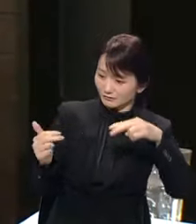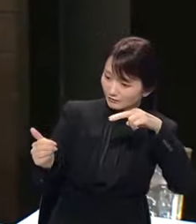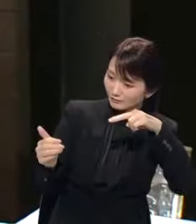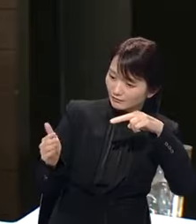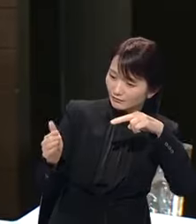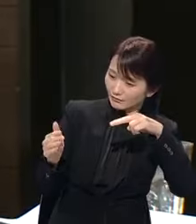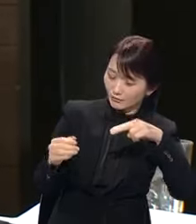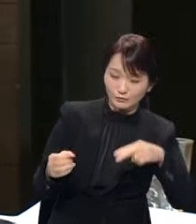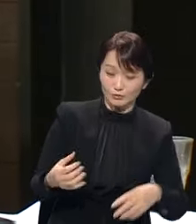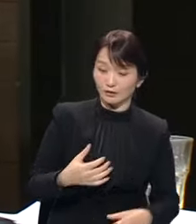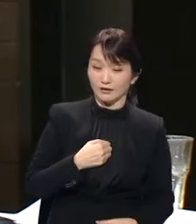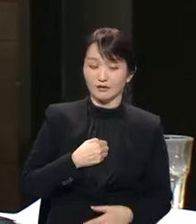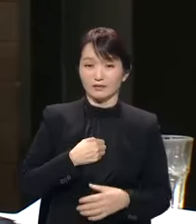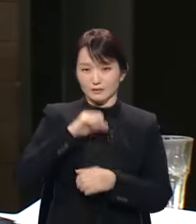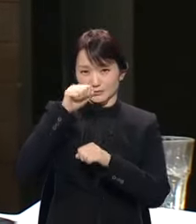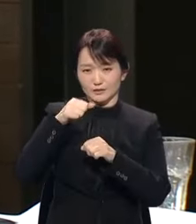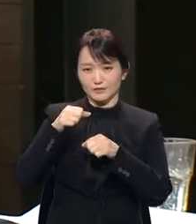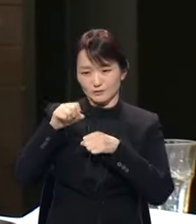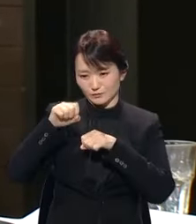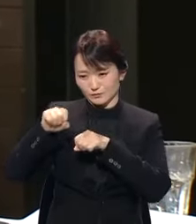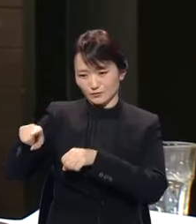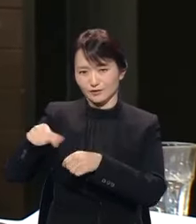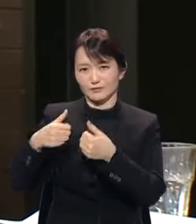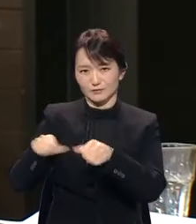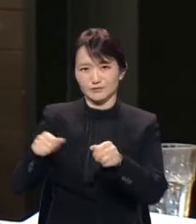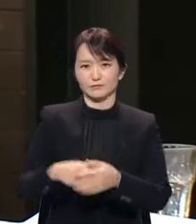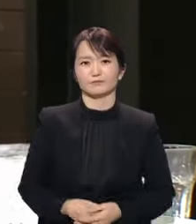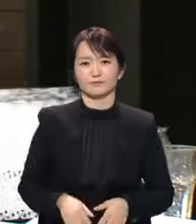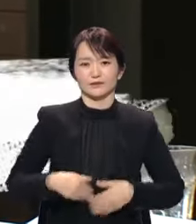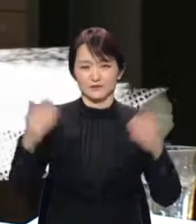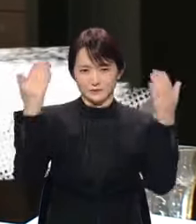찼어. 자, 사랑하는 사건 반장 가족 여러분, 따뜻한 밤 보내시고요.